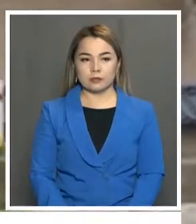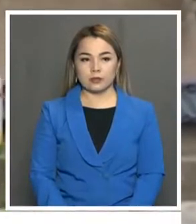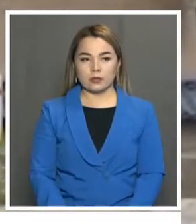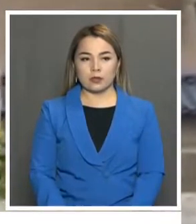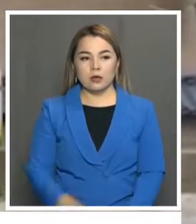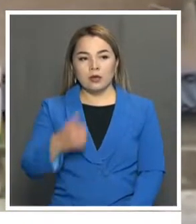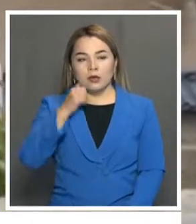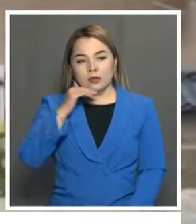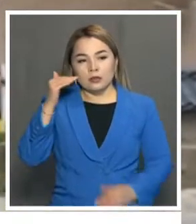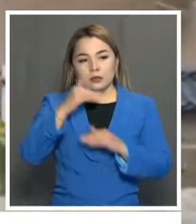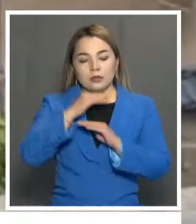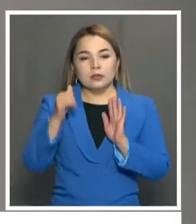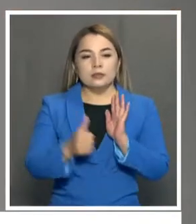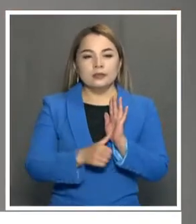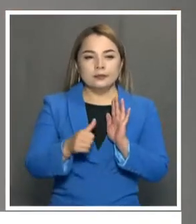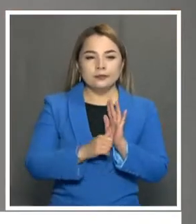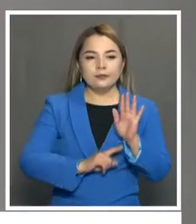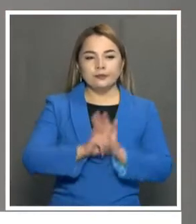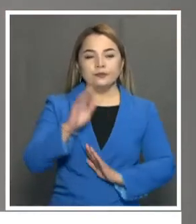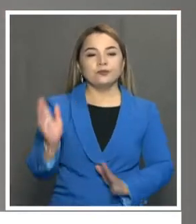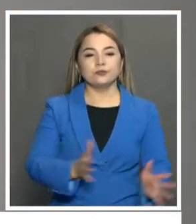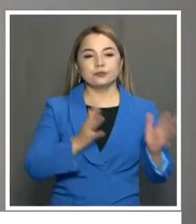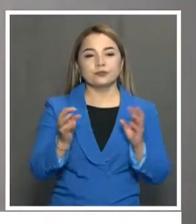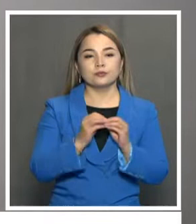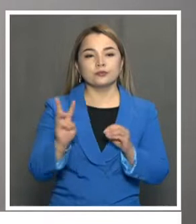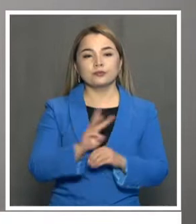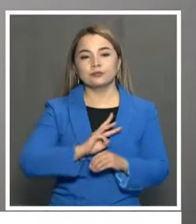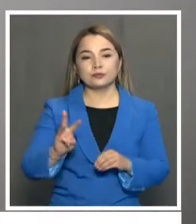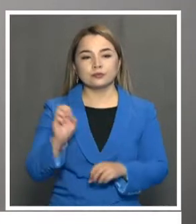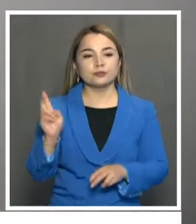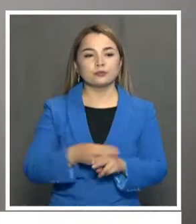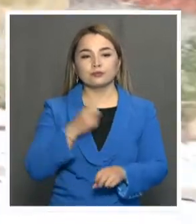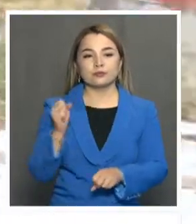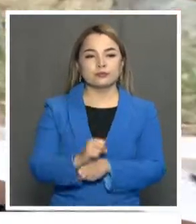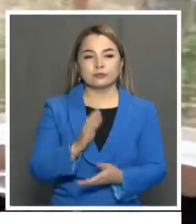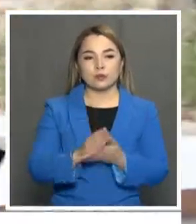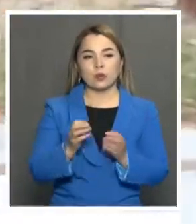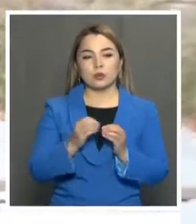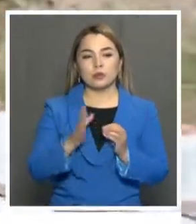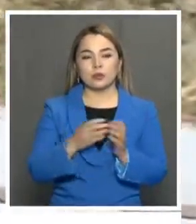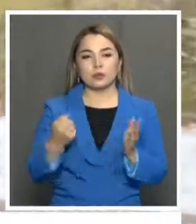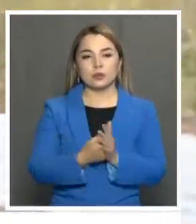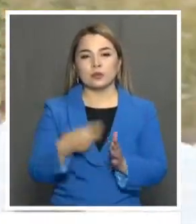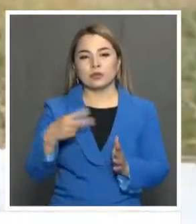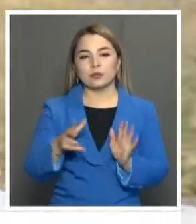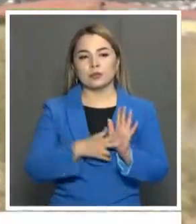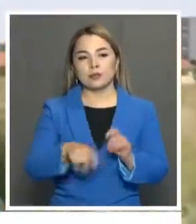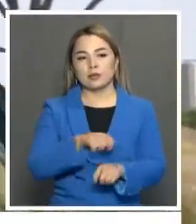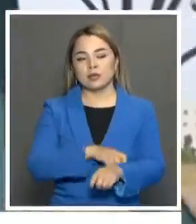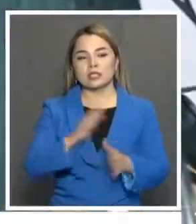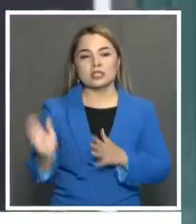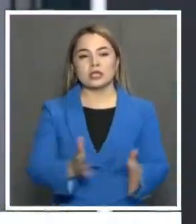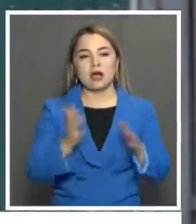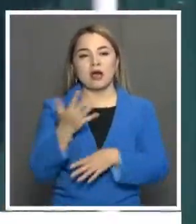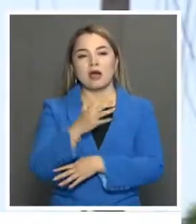Кеше кешкі сағат 6-лар шамасында басталған дауыл 10 минут бойы тоқтаусыз соқты. Оның жылдамдығы секундына 15-тен басталып 28 метрге дейін жеткен.